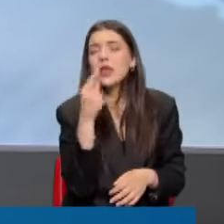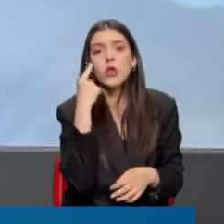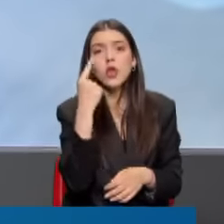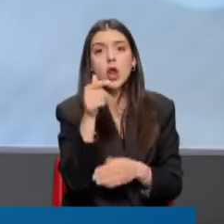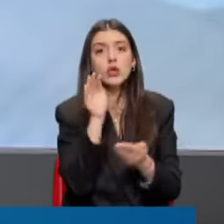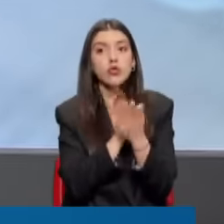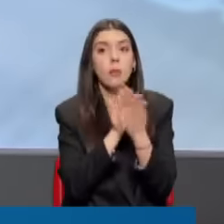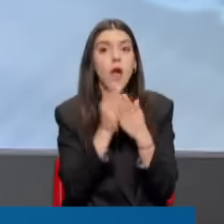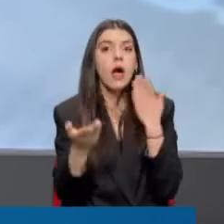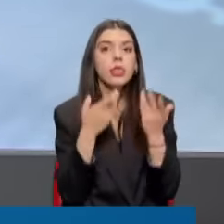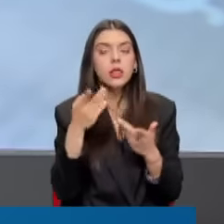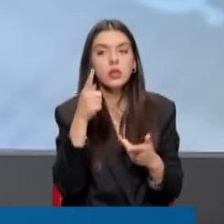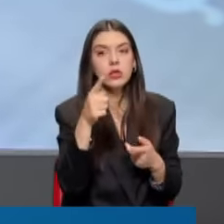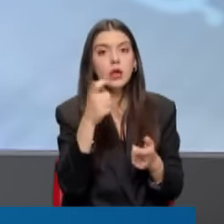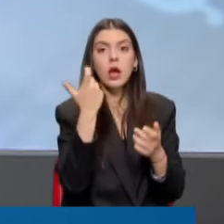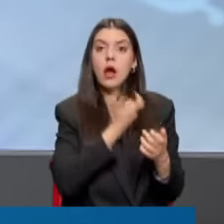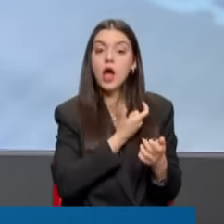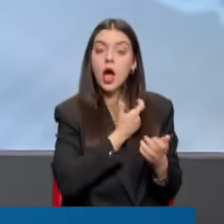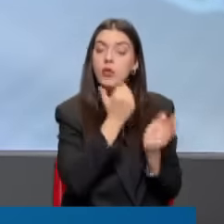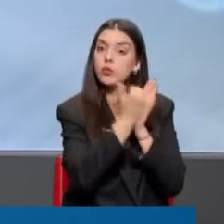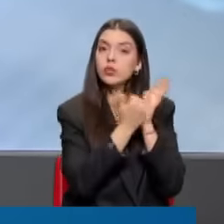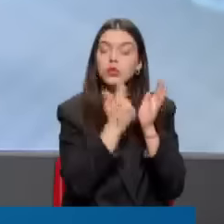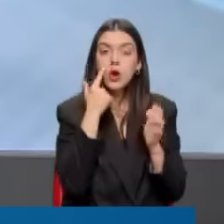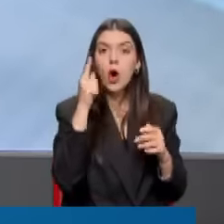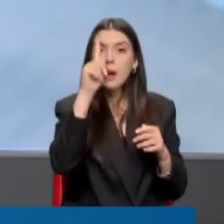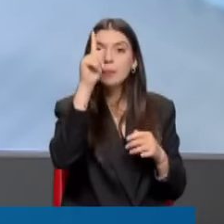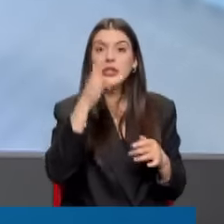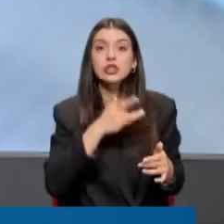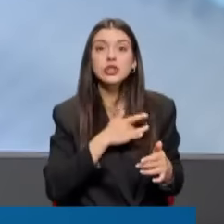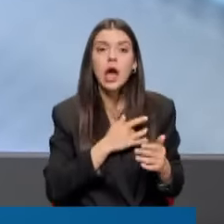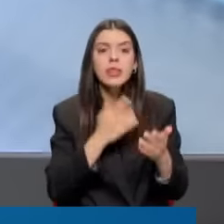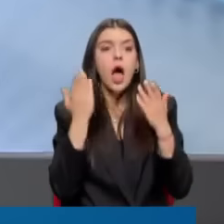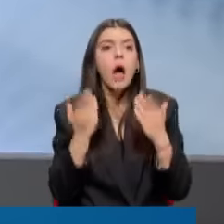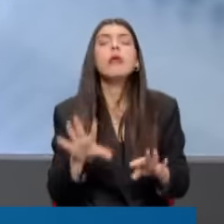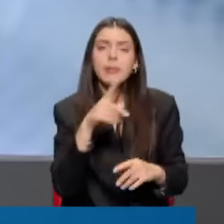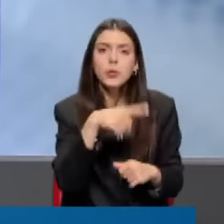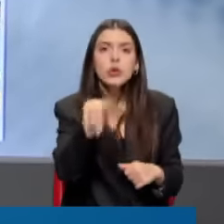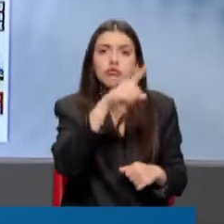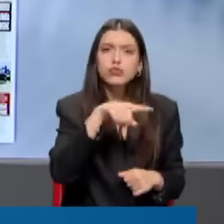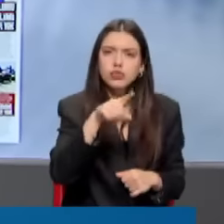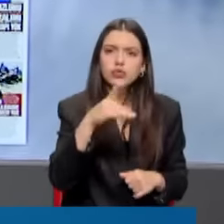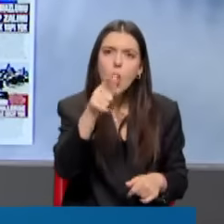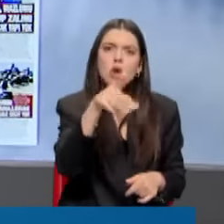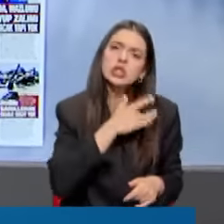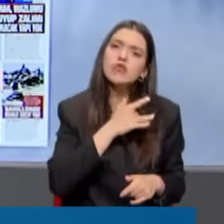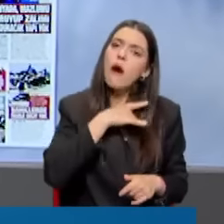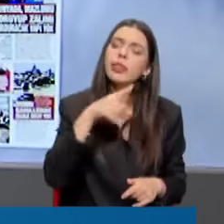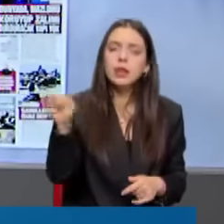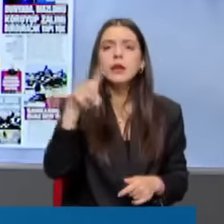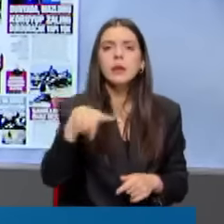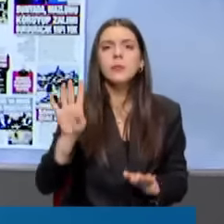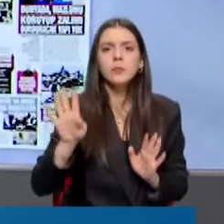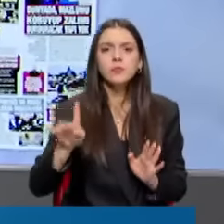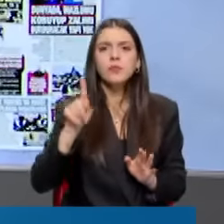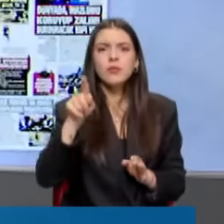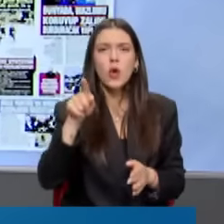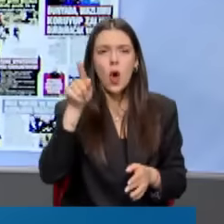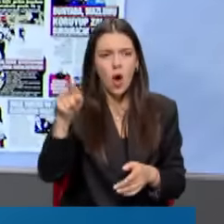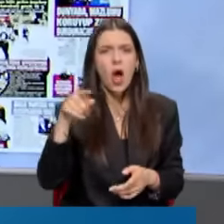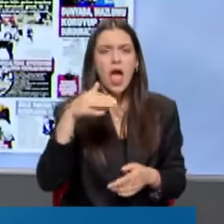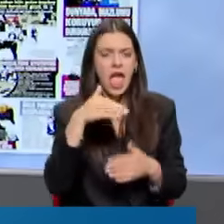bahsediyoruz yasalarımız çerçevesinde onları bir can dahi kabul edemediğimiz canlardan bahsediyoruz mal muamelesi